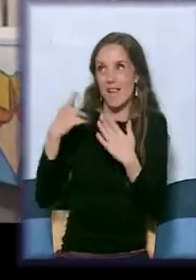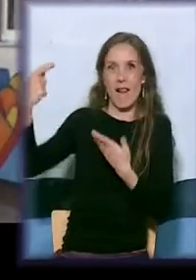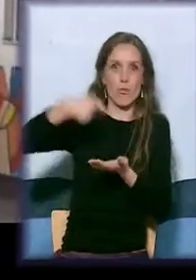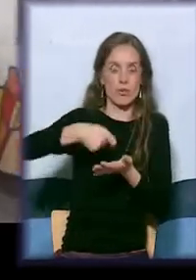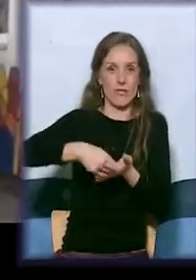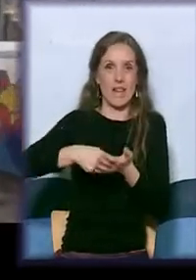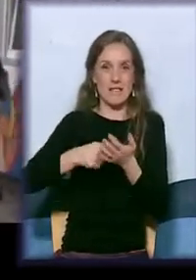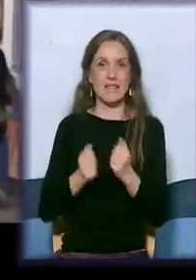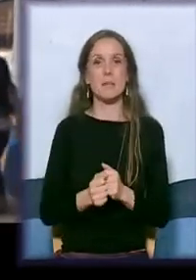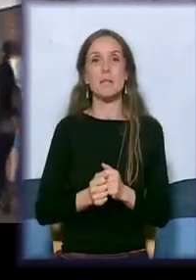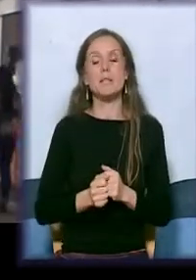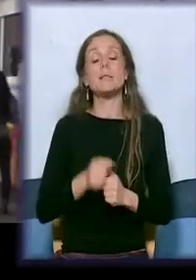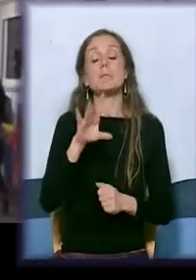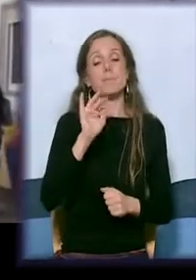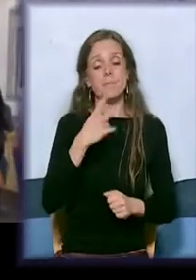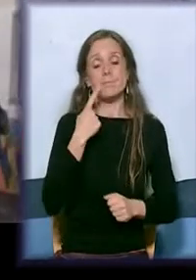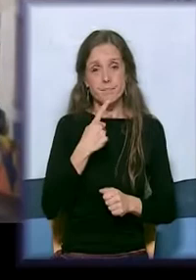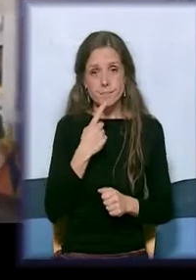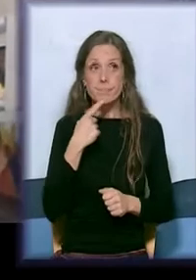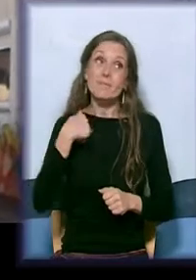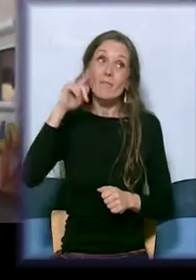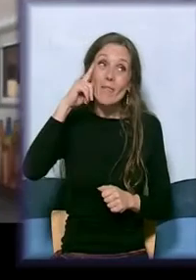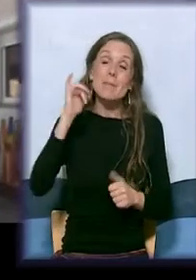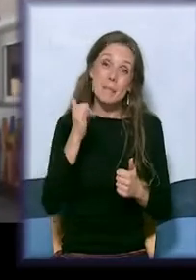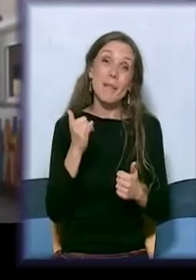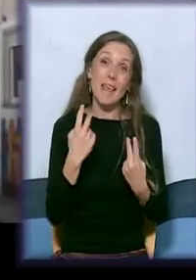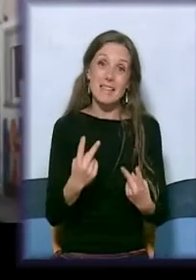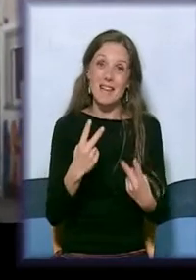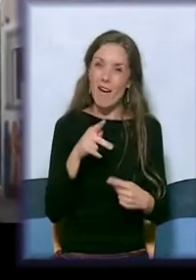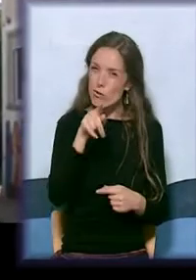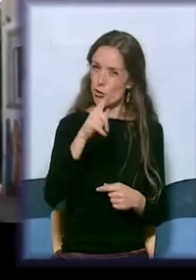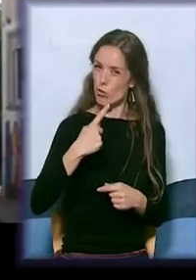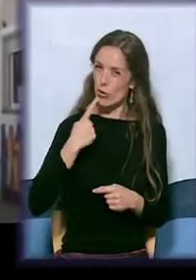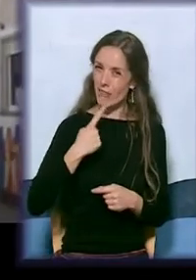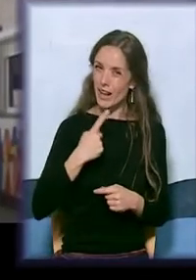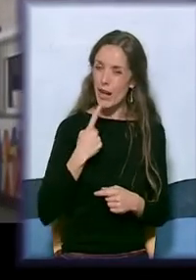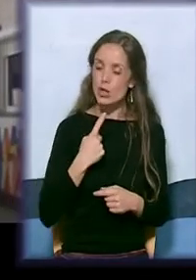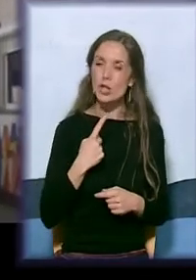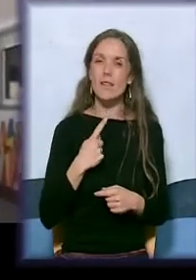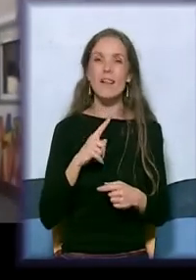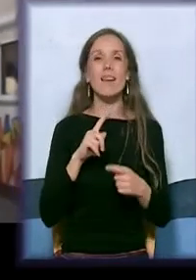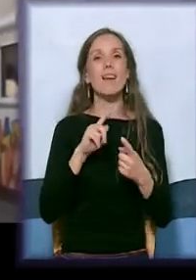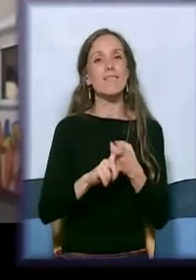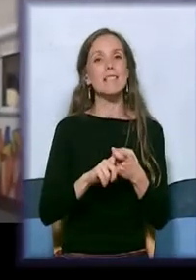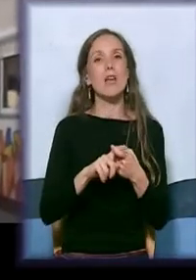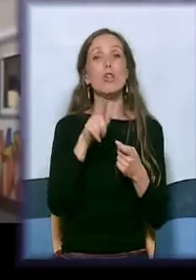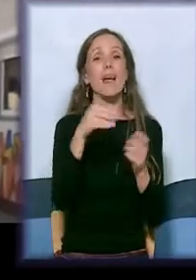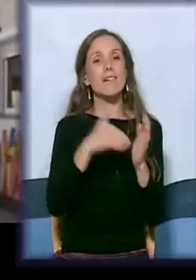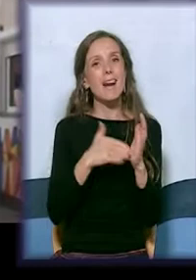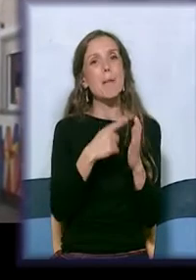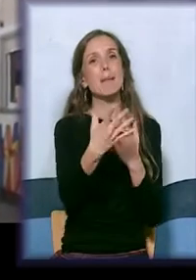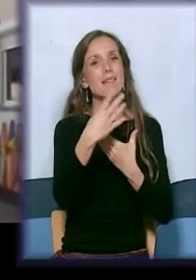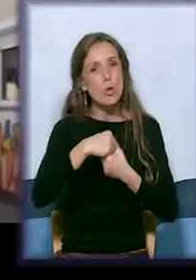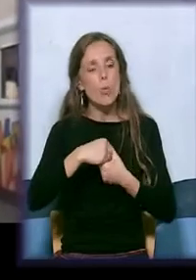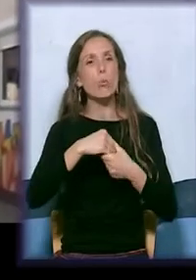Mislim da jeste definitivno ono što govorite kada pričamo o tome da se uključe svi ovi akteri koji su